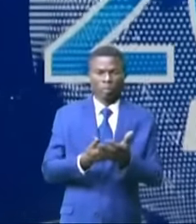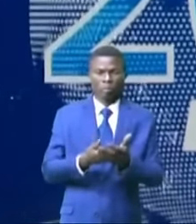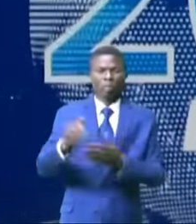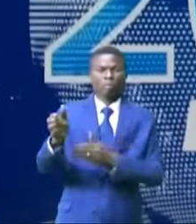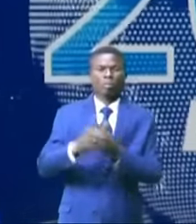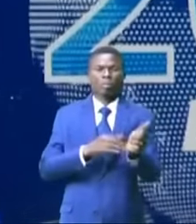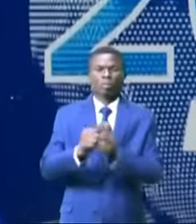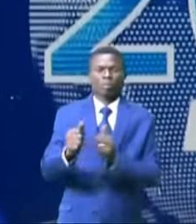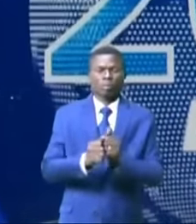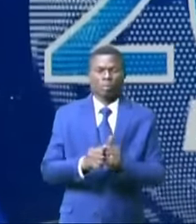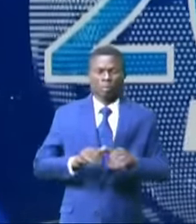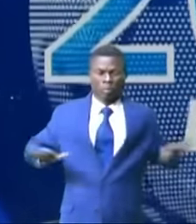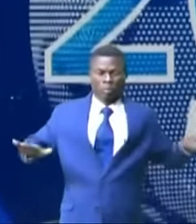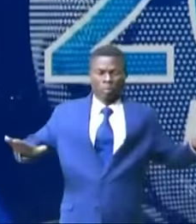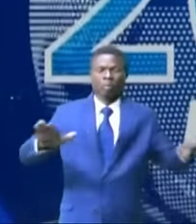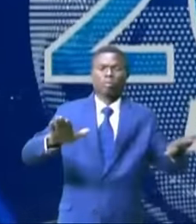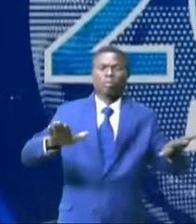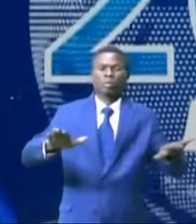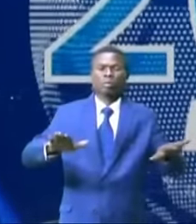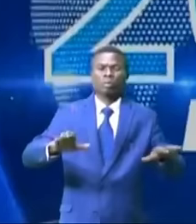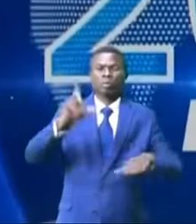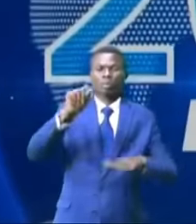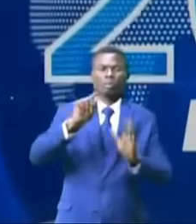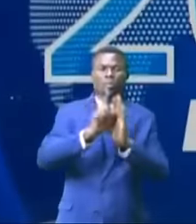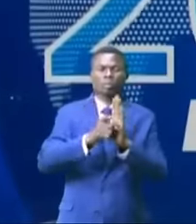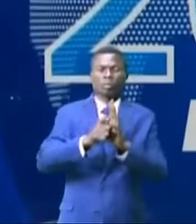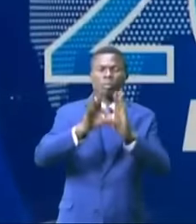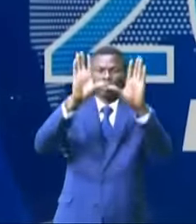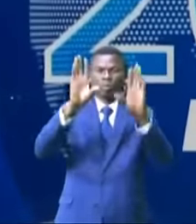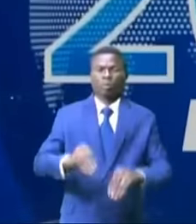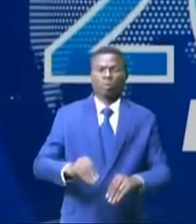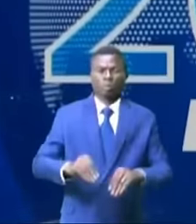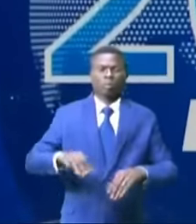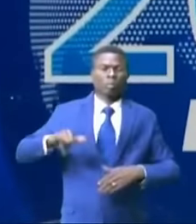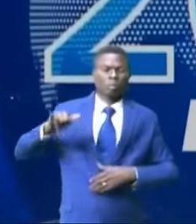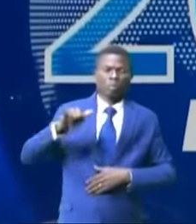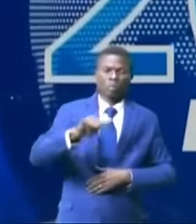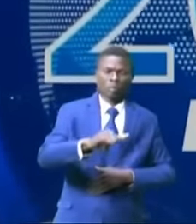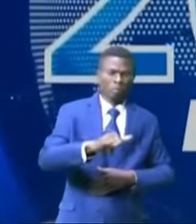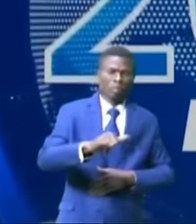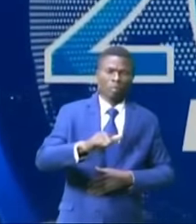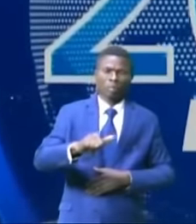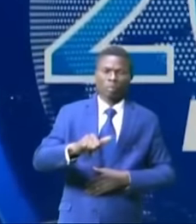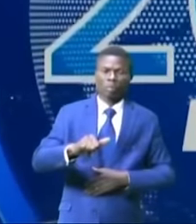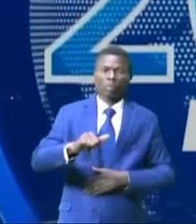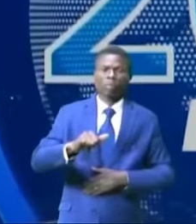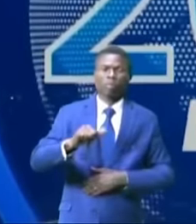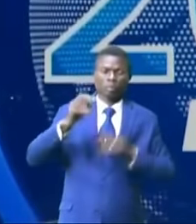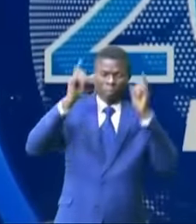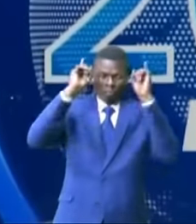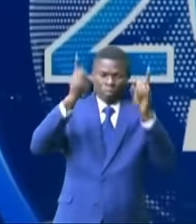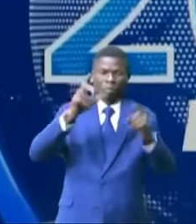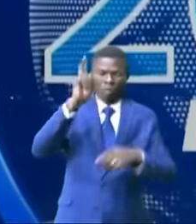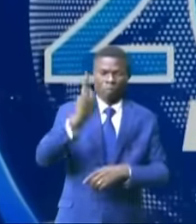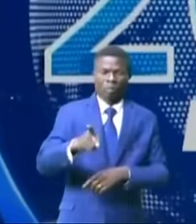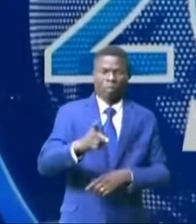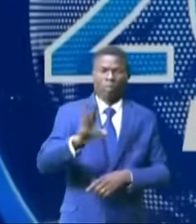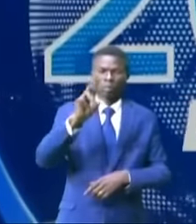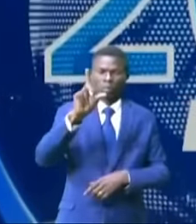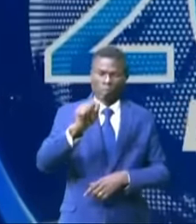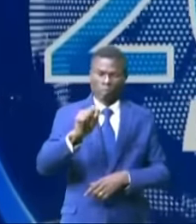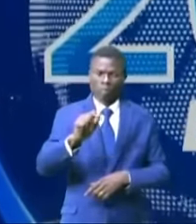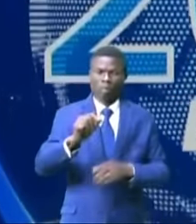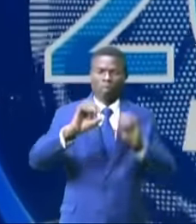du balisage lumineux intervenu à 20 minutes de l'atterrissage de l'Airbus 320